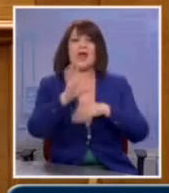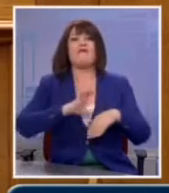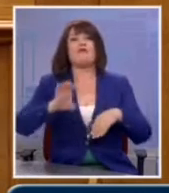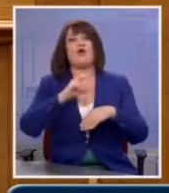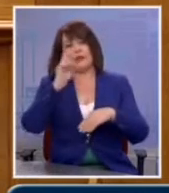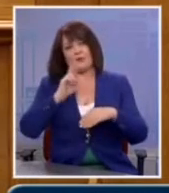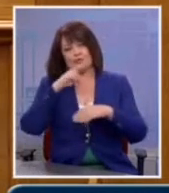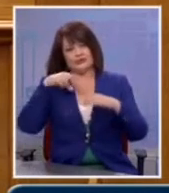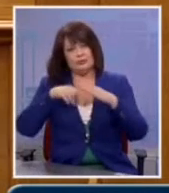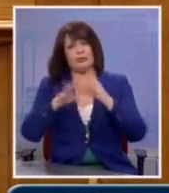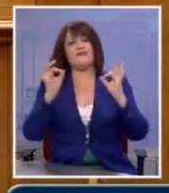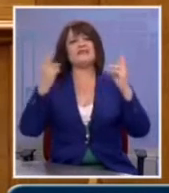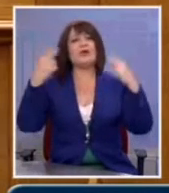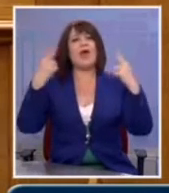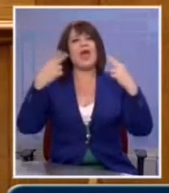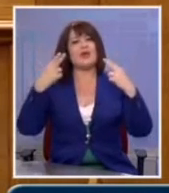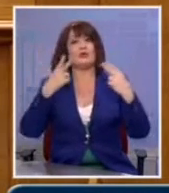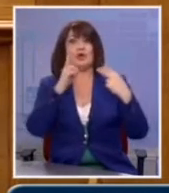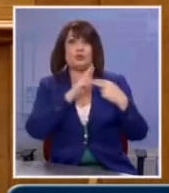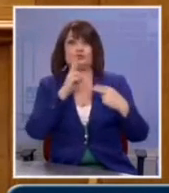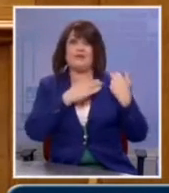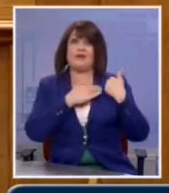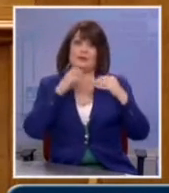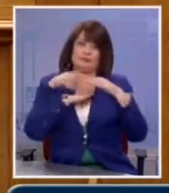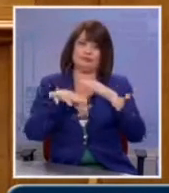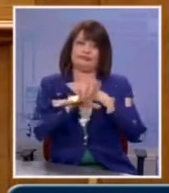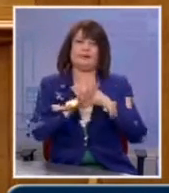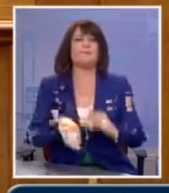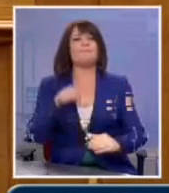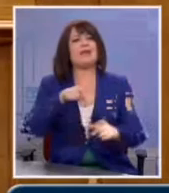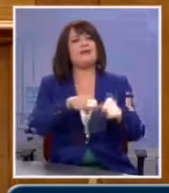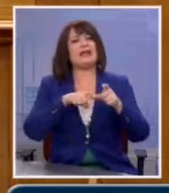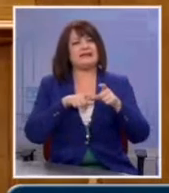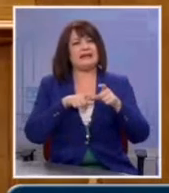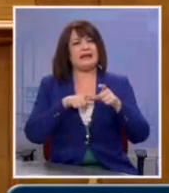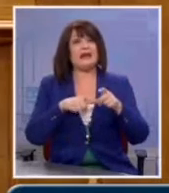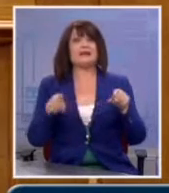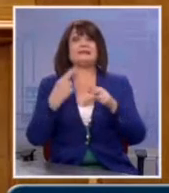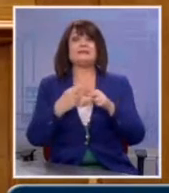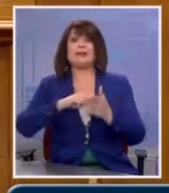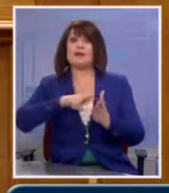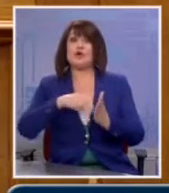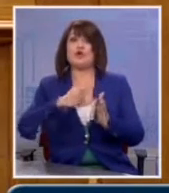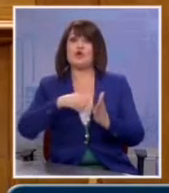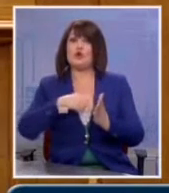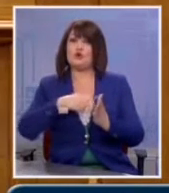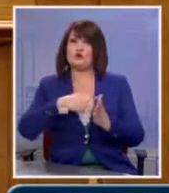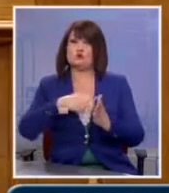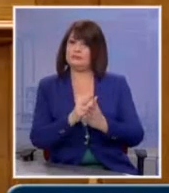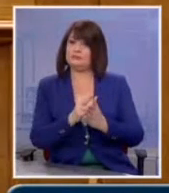της Ευρώπης σε φυσικό αέριο. Η ΔΕΠΕΝΕ με αυτό το έργο θα παίξει ένα σημαντικό ρόλο